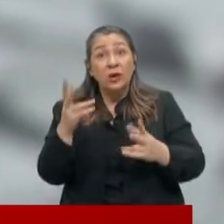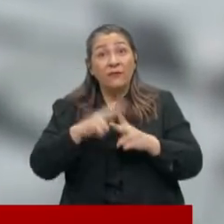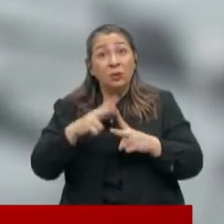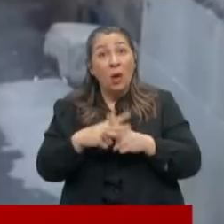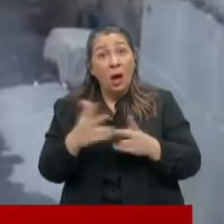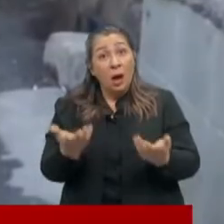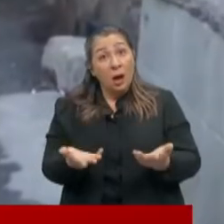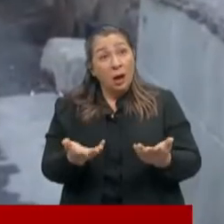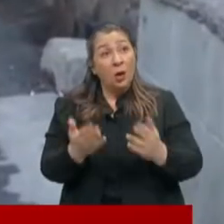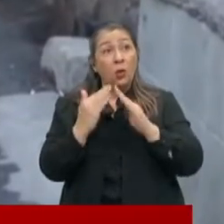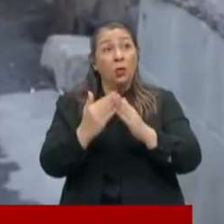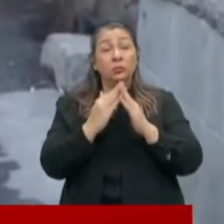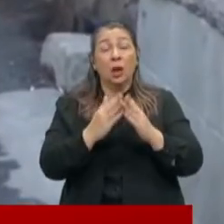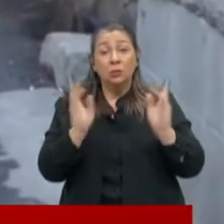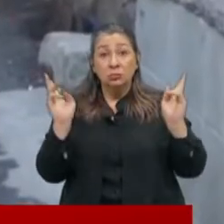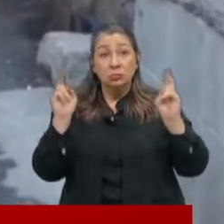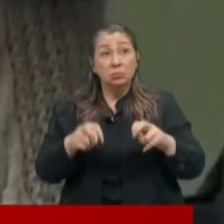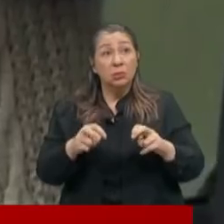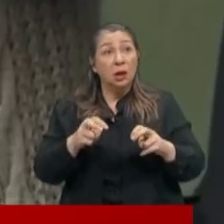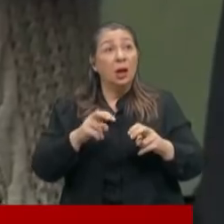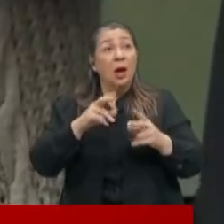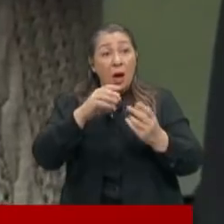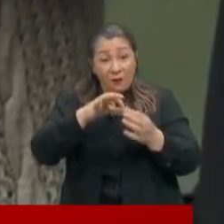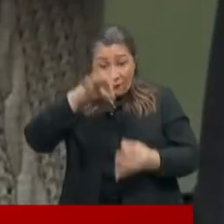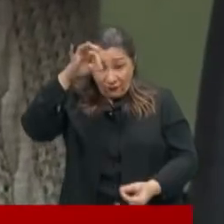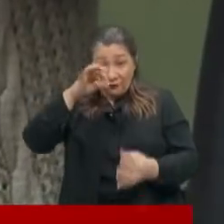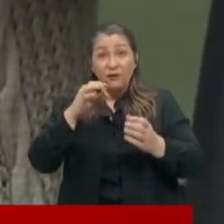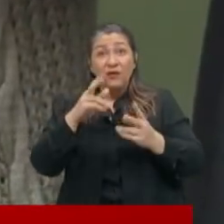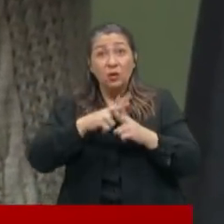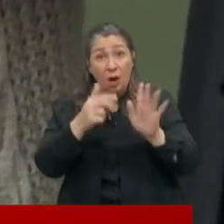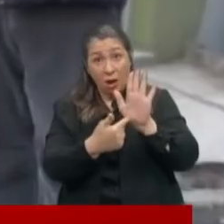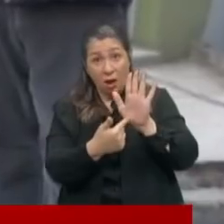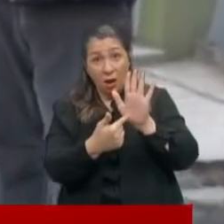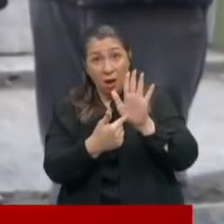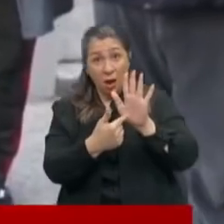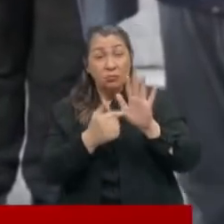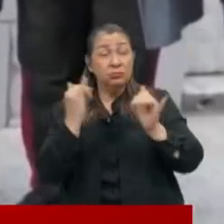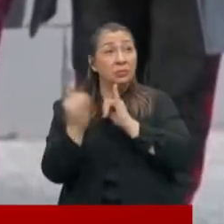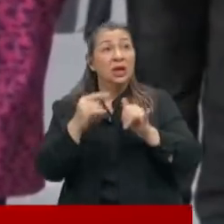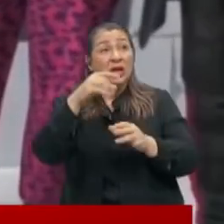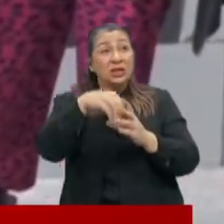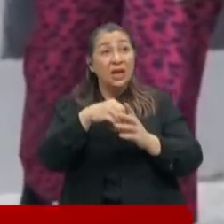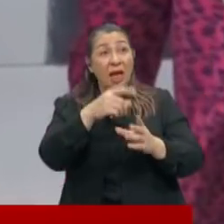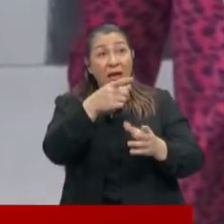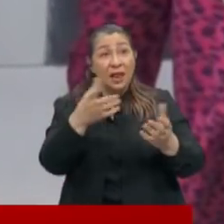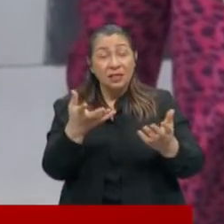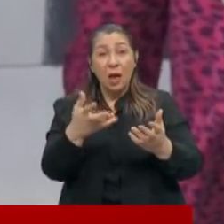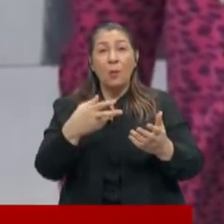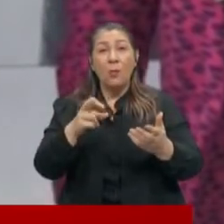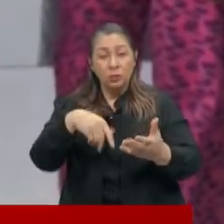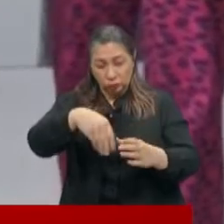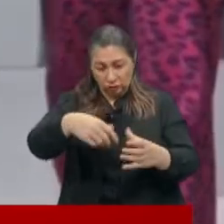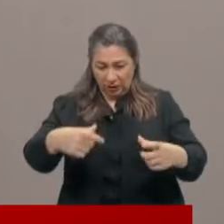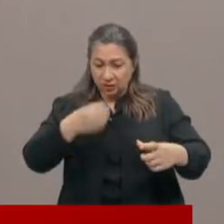dayandı faturalar. Komşular sokağa çıktı, açtıkları faturalarla tepki gösterdi. İçlerinden birinin elinde de boş